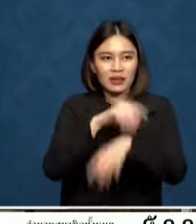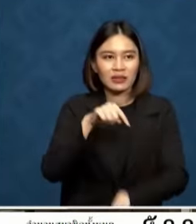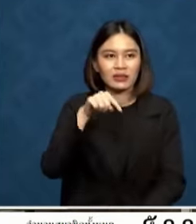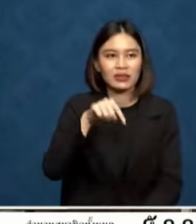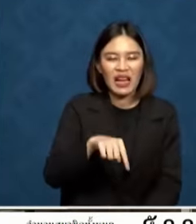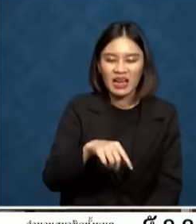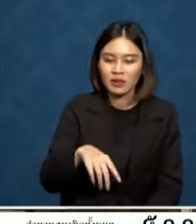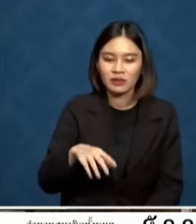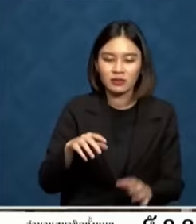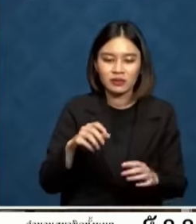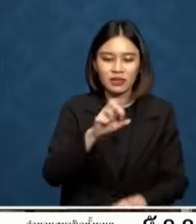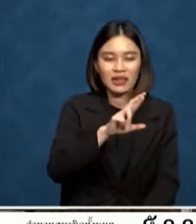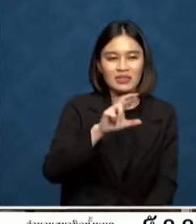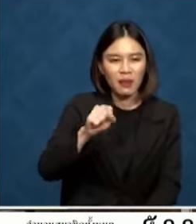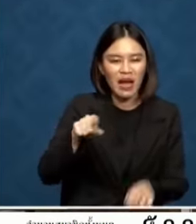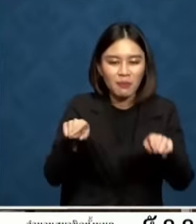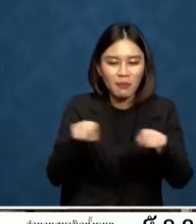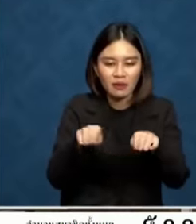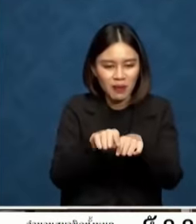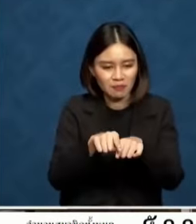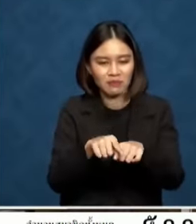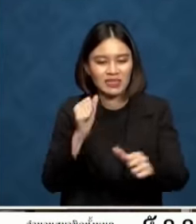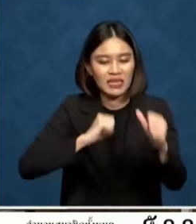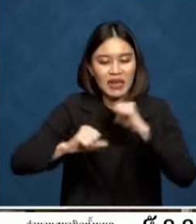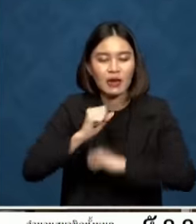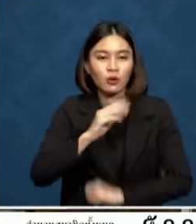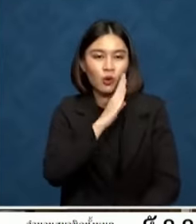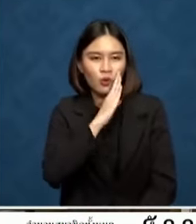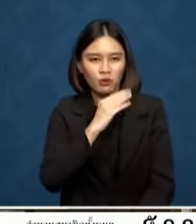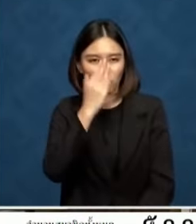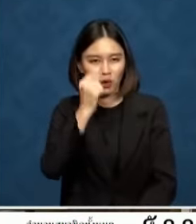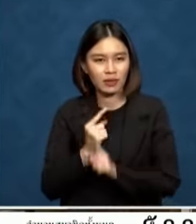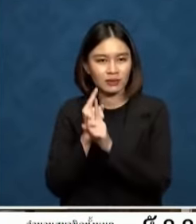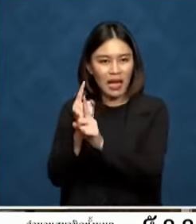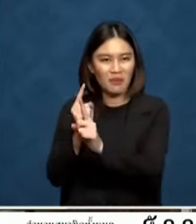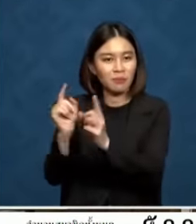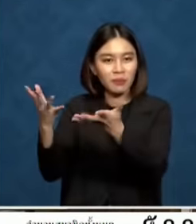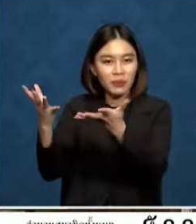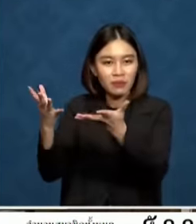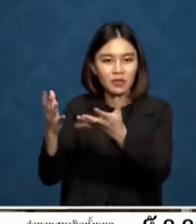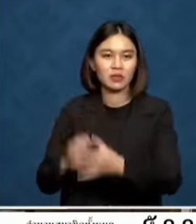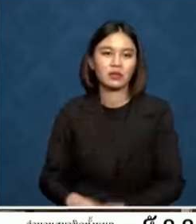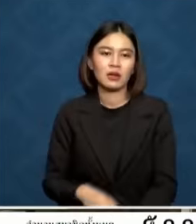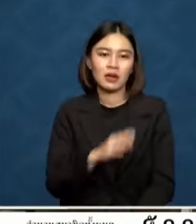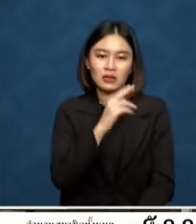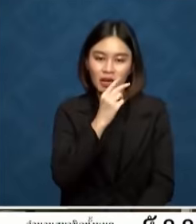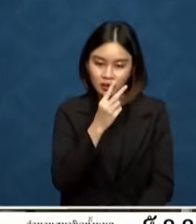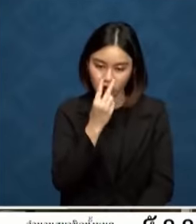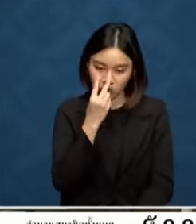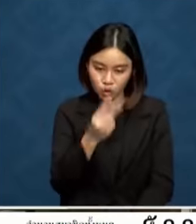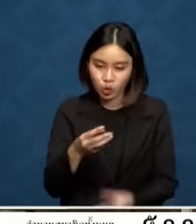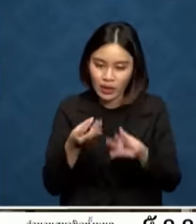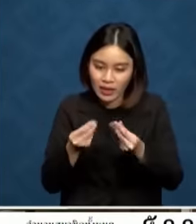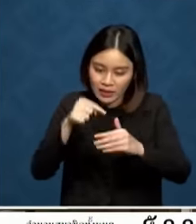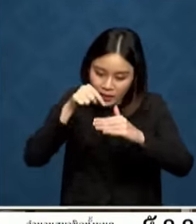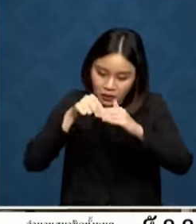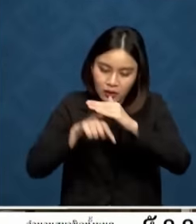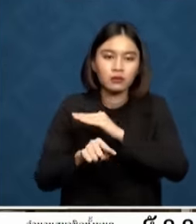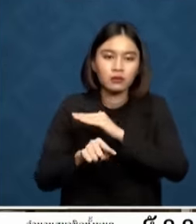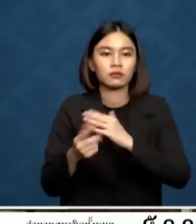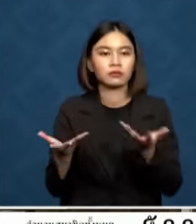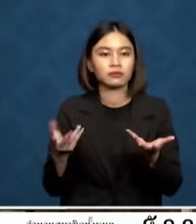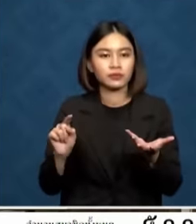โกหกเพราะมันไม่ได้เป็นไปตามนั้นและถ้าดูลึกลงไปยิ่งกว่านั้น